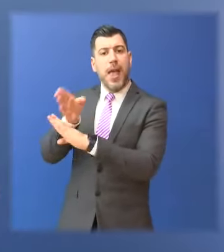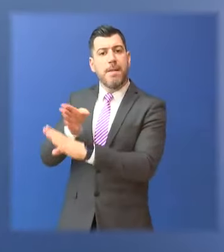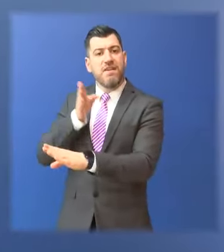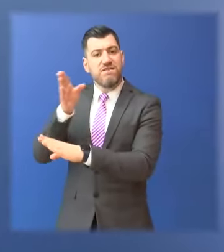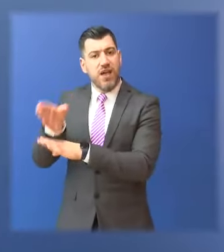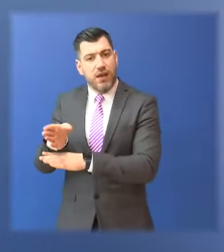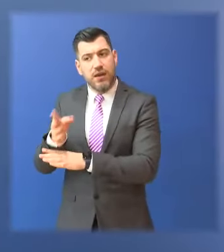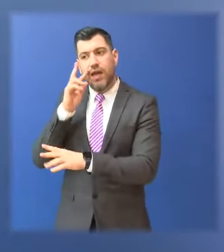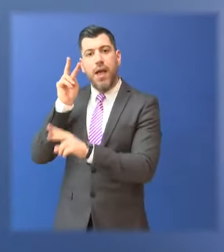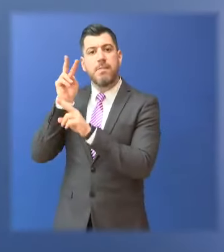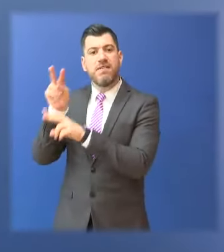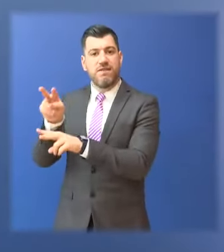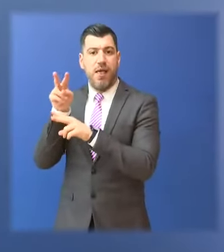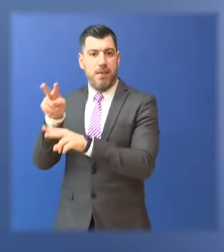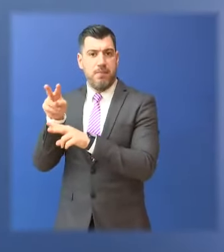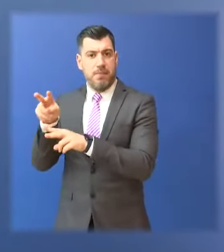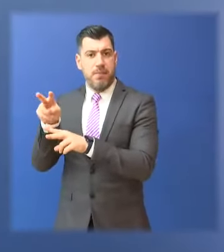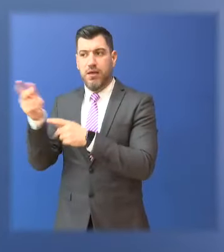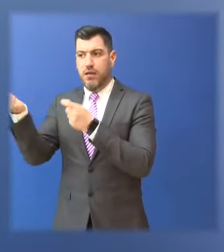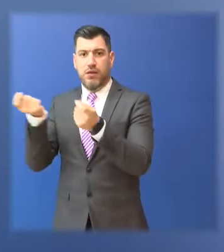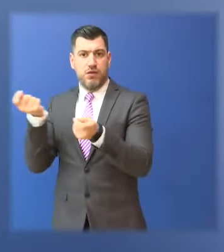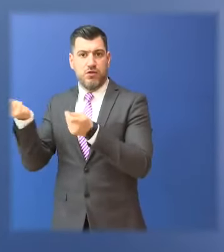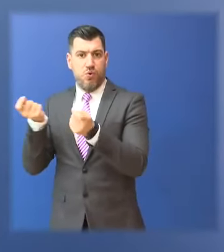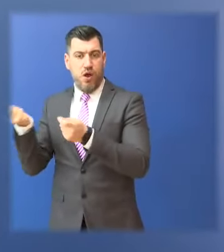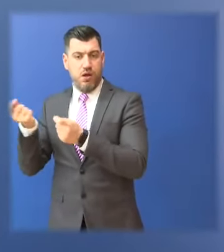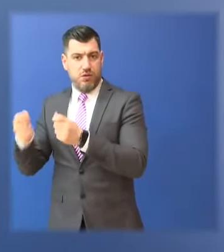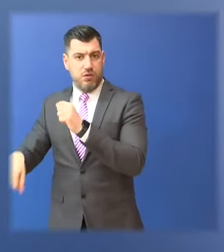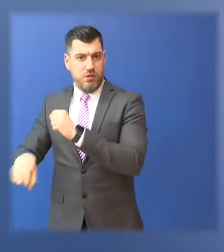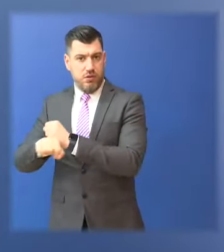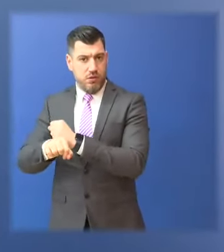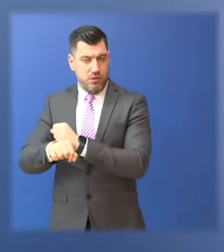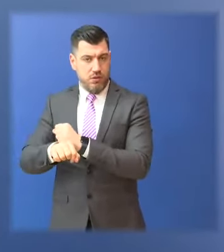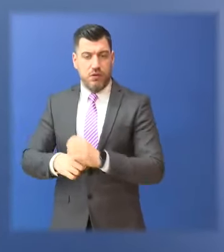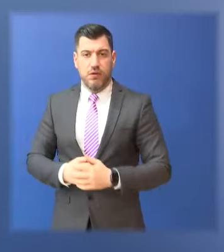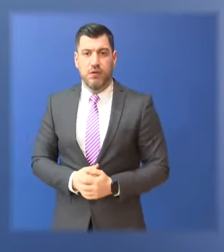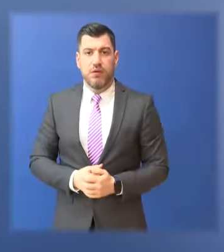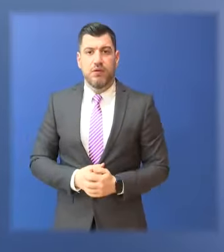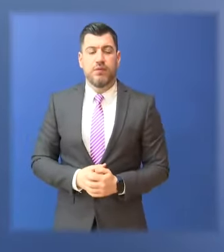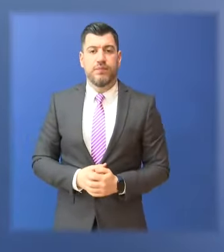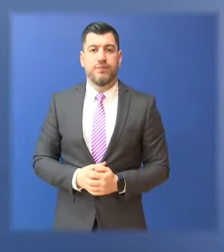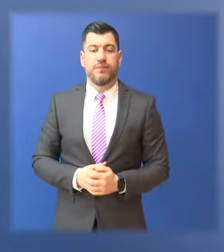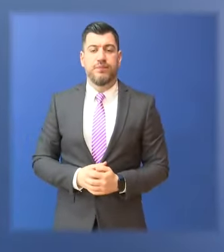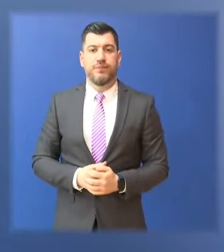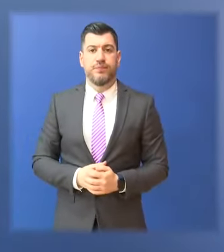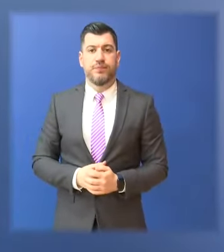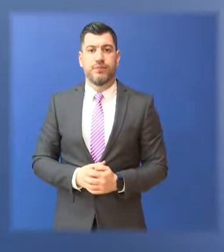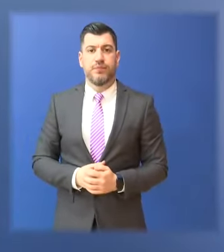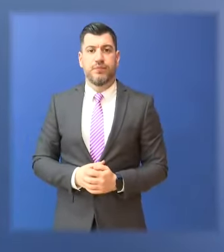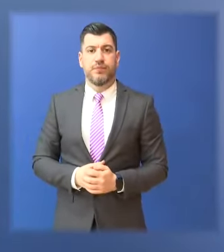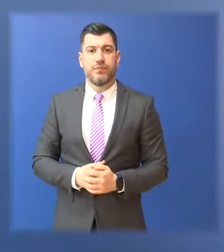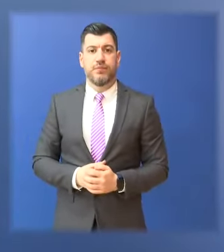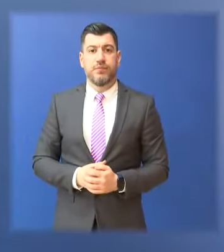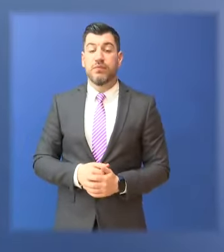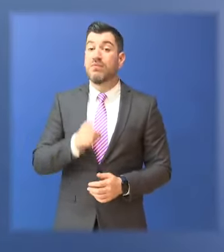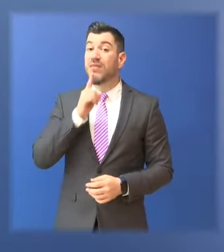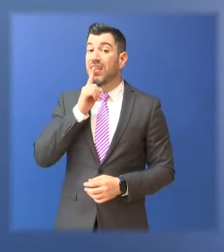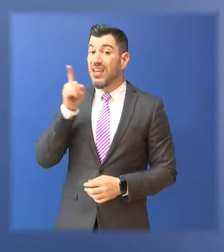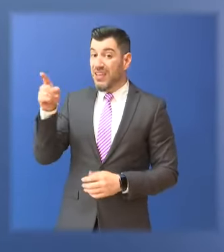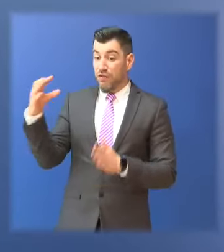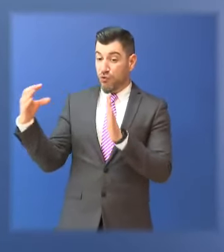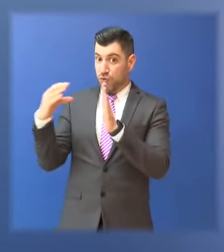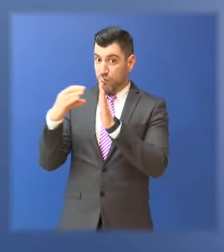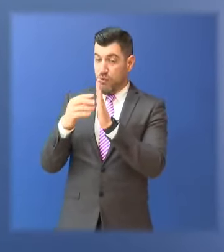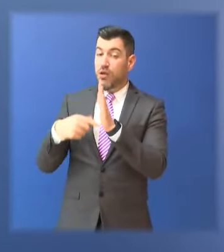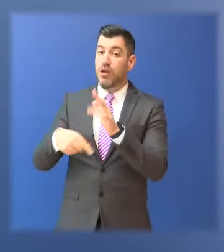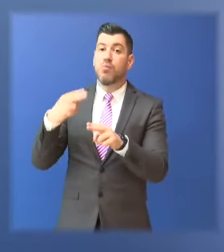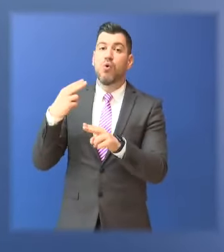πολλά χρόνια και νομίζω ότι αυτή η νομοθετική παρέμβαση για την οποία σας μίλησα στην αρχή μου τοποθέτηση είναι πολύ σημαντική, με βέβαια